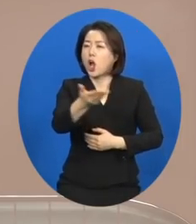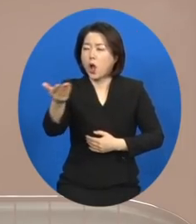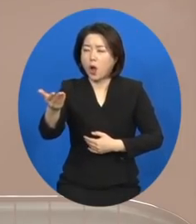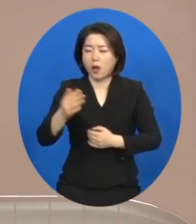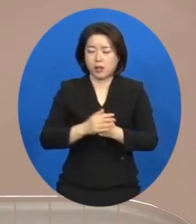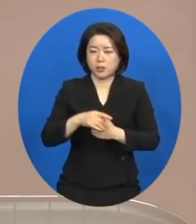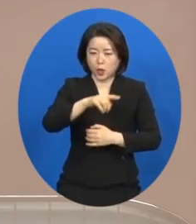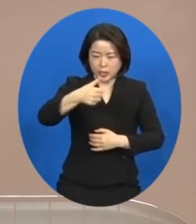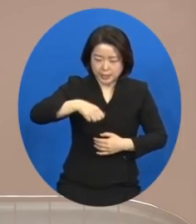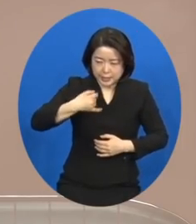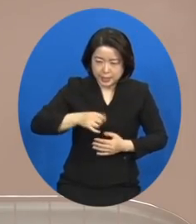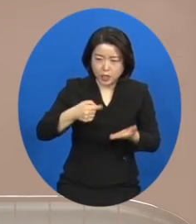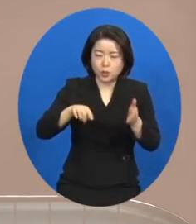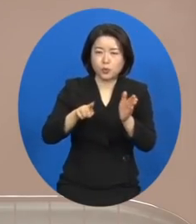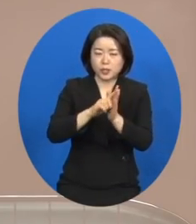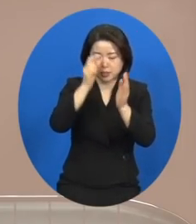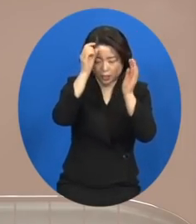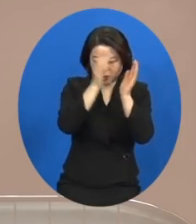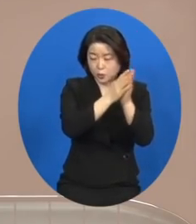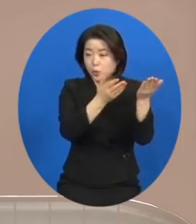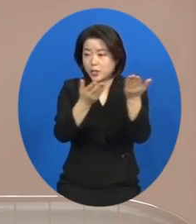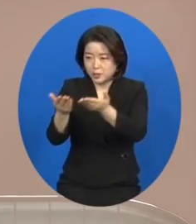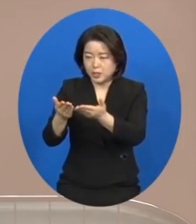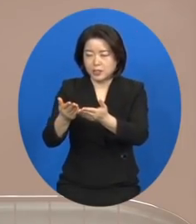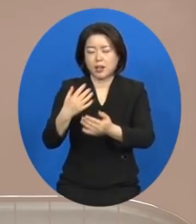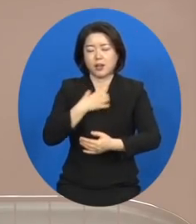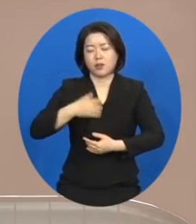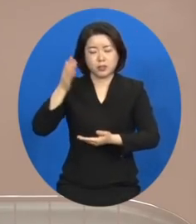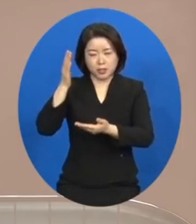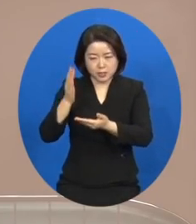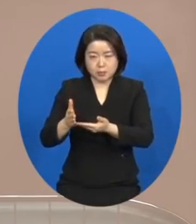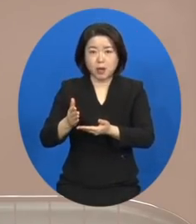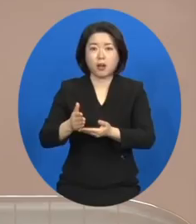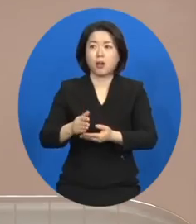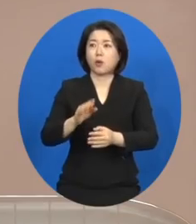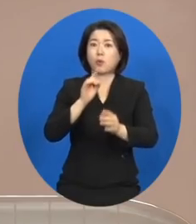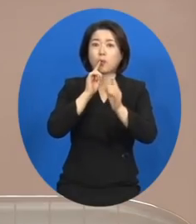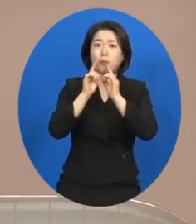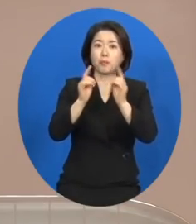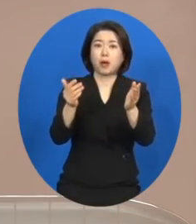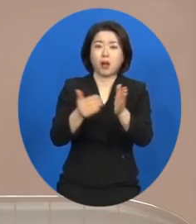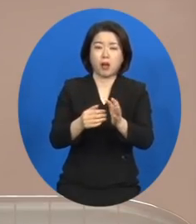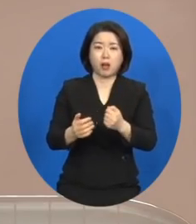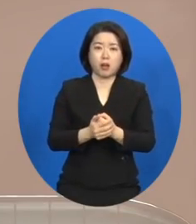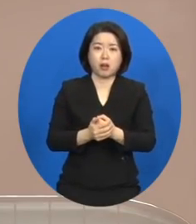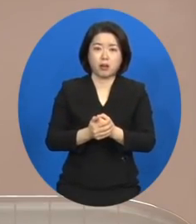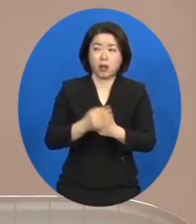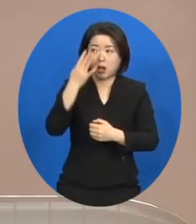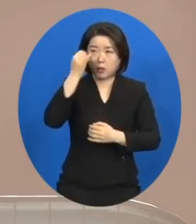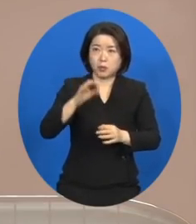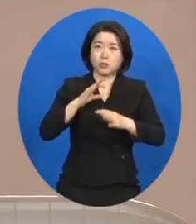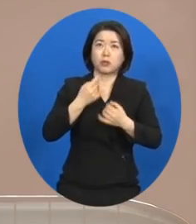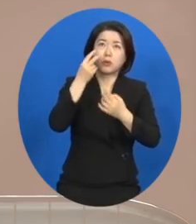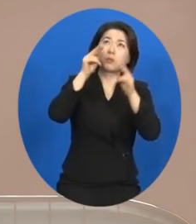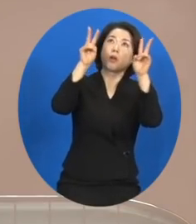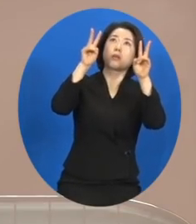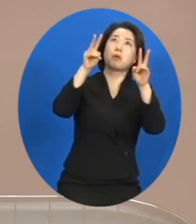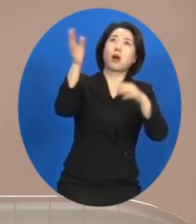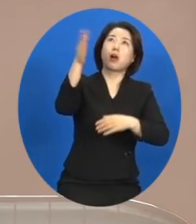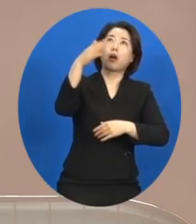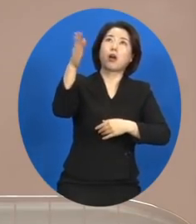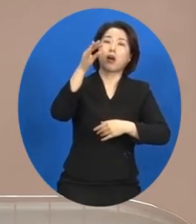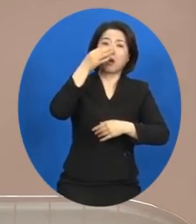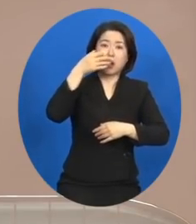테니까 염려하지 말라고 그렇게 말씀을 하시더래요. 그러니까 할머님이 놀라서 천정을 봤는데 아무것도 안 보이더래요.